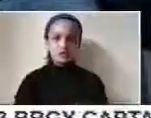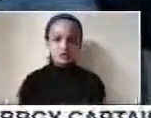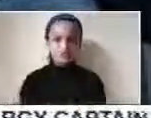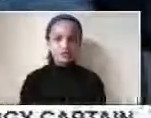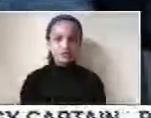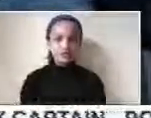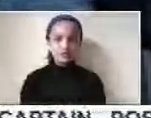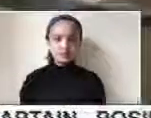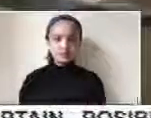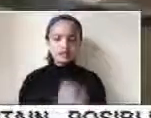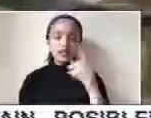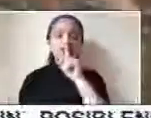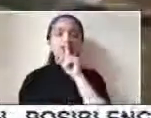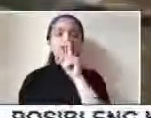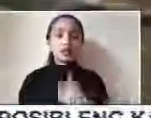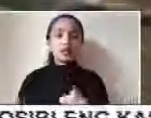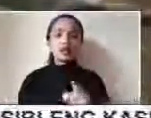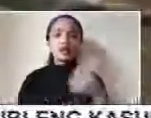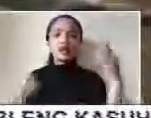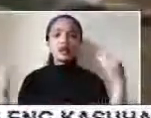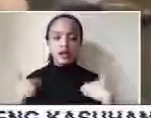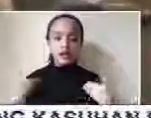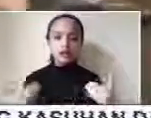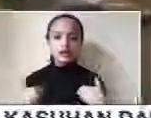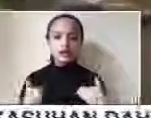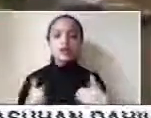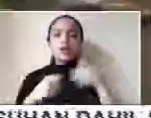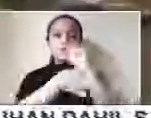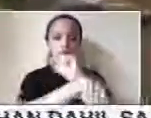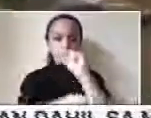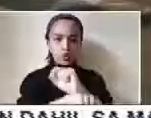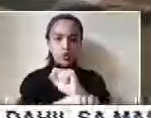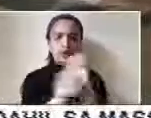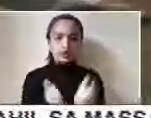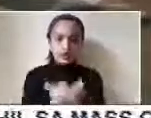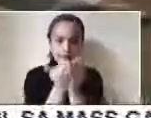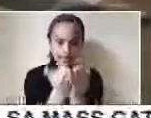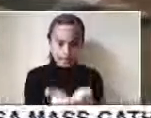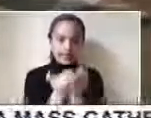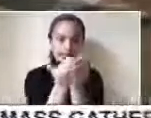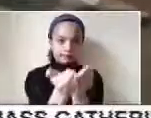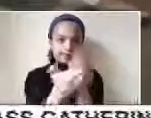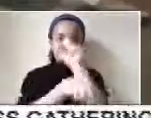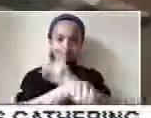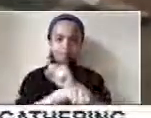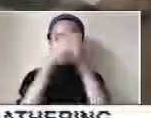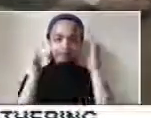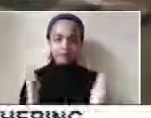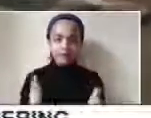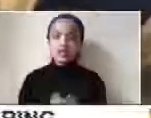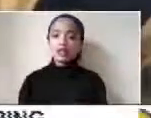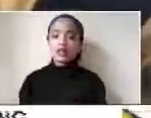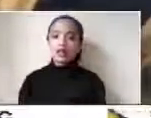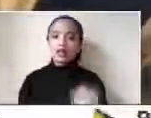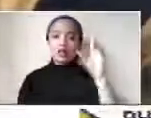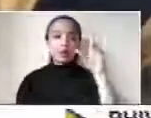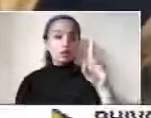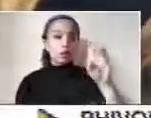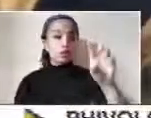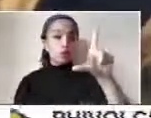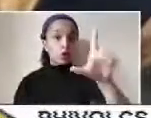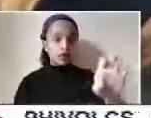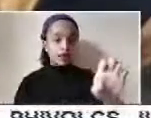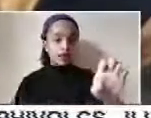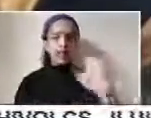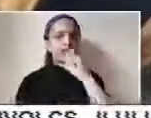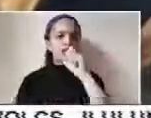para maturukan ng Pfizer. Sa awa naman po ng Diyos, safe naman po ako nakarating po rito sa vaccination area po. Masaya na po